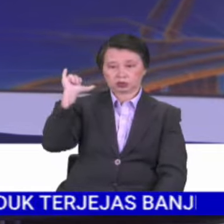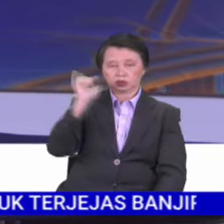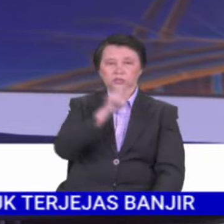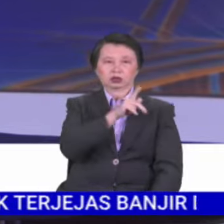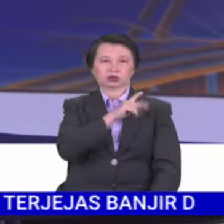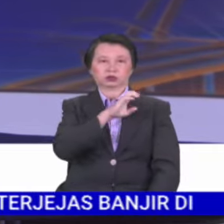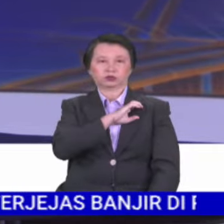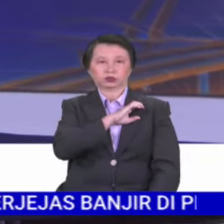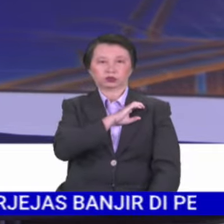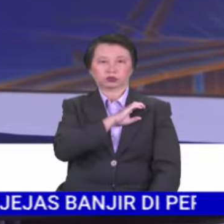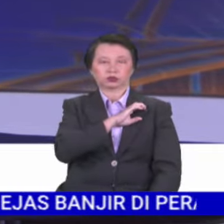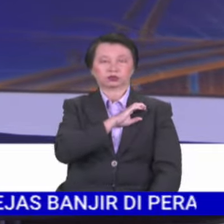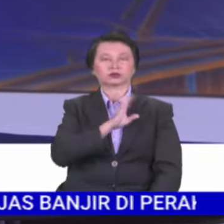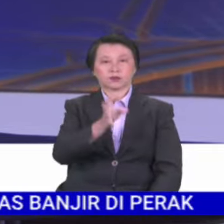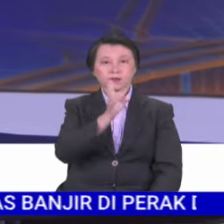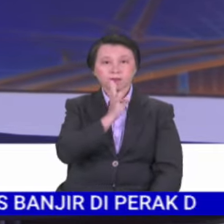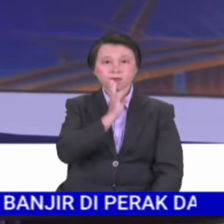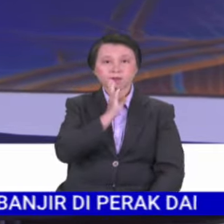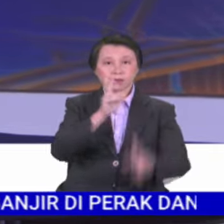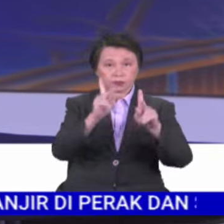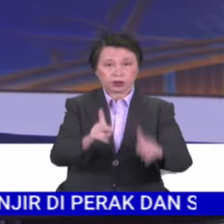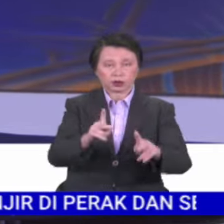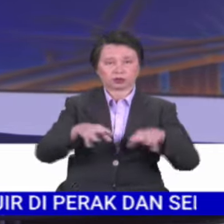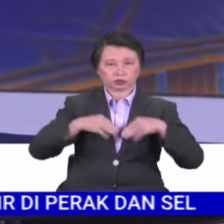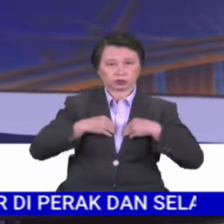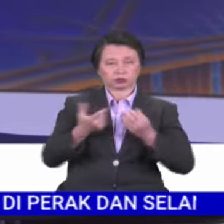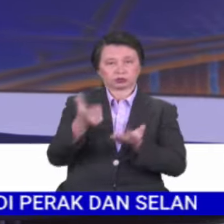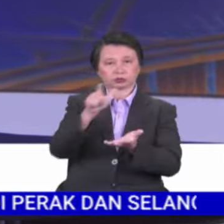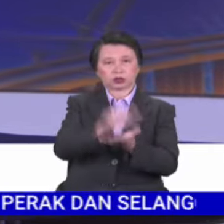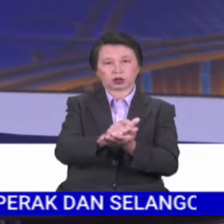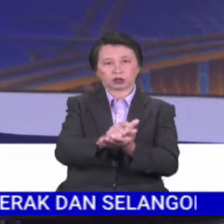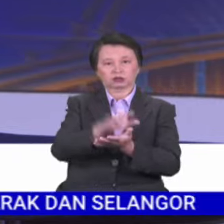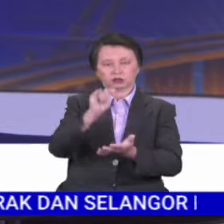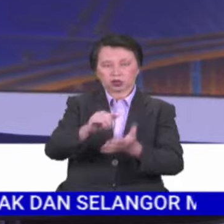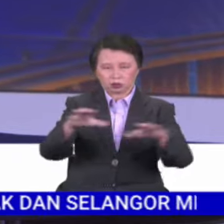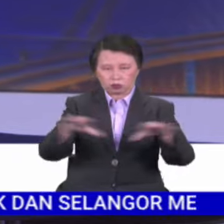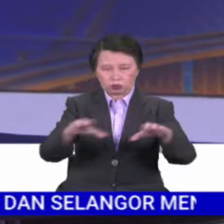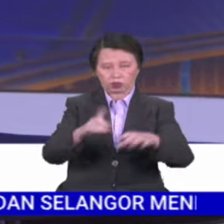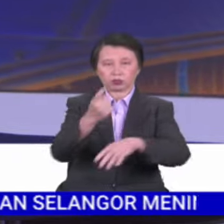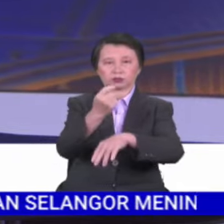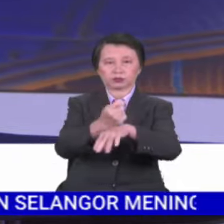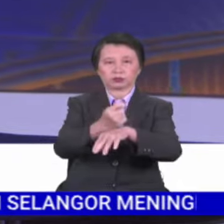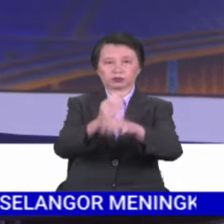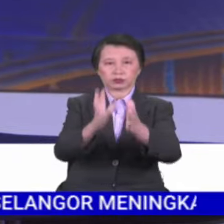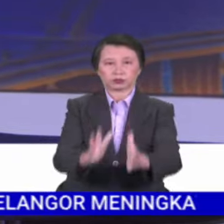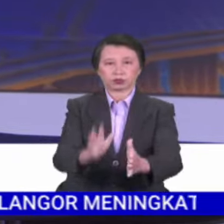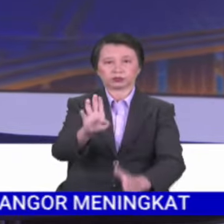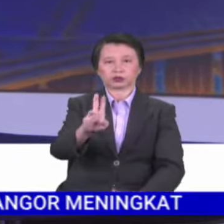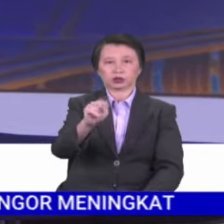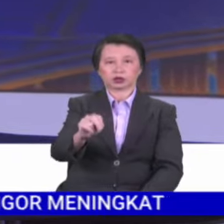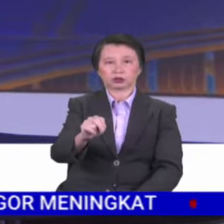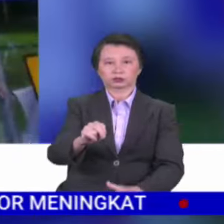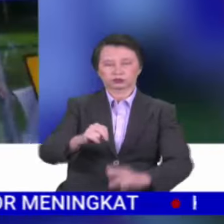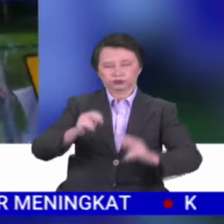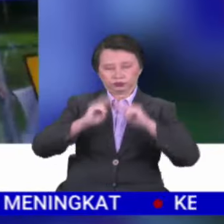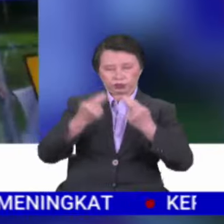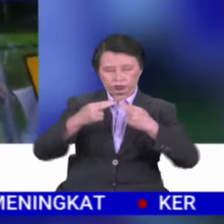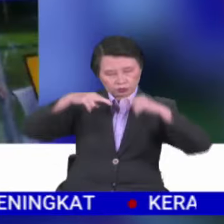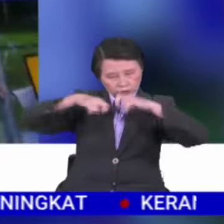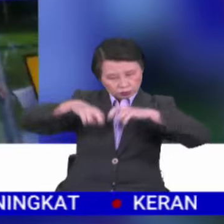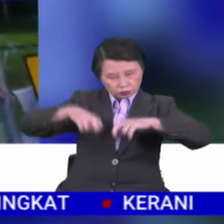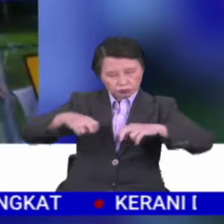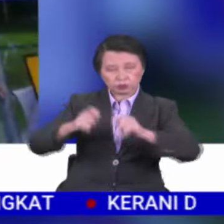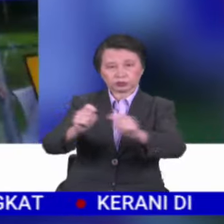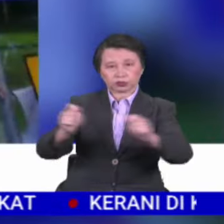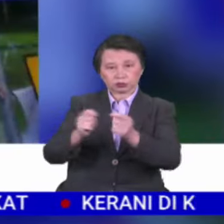Star ACP Ahmad Syukri Mat Akhir berkata pihaknya menerima laporan yang dibuat oleh petugas BN. Unit forensik melakukan siasatan